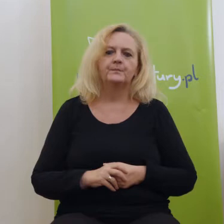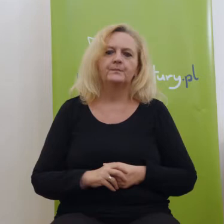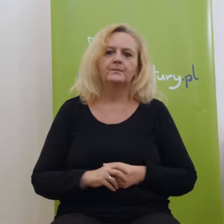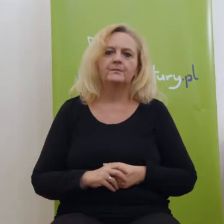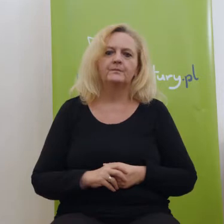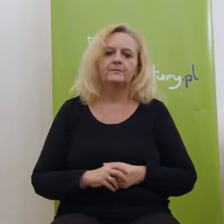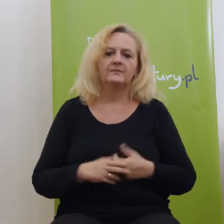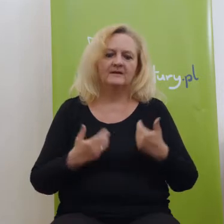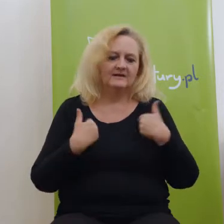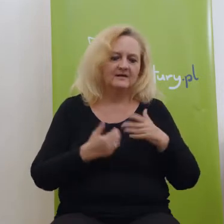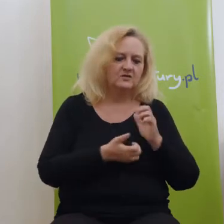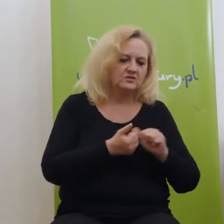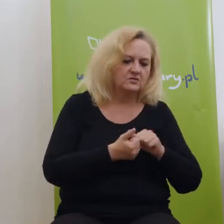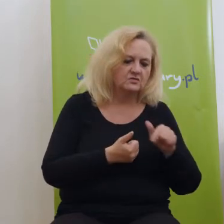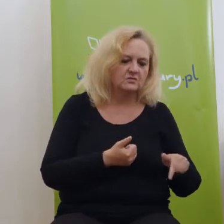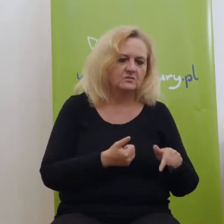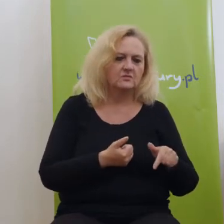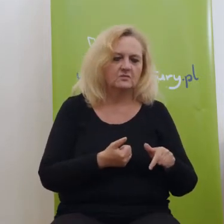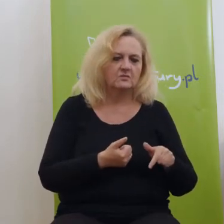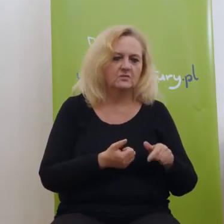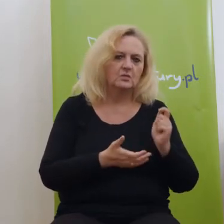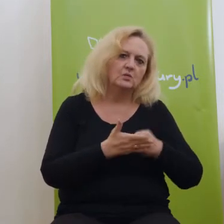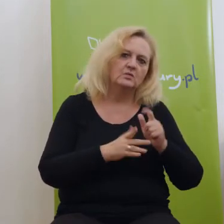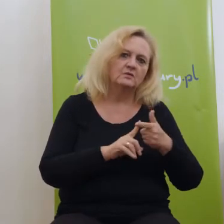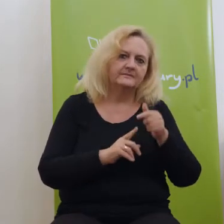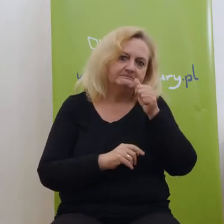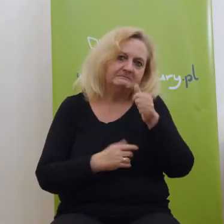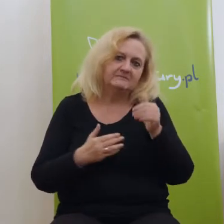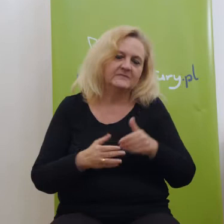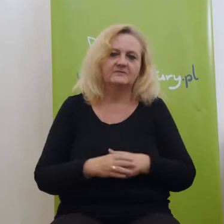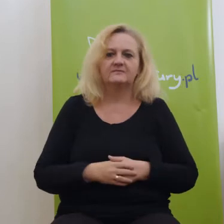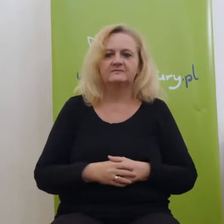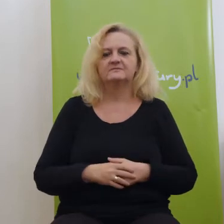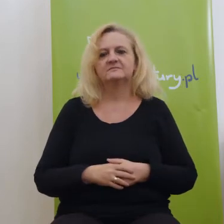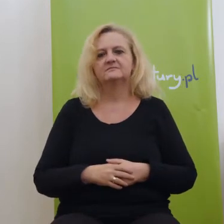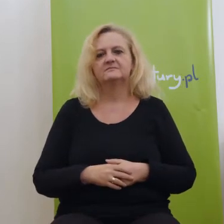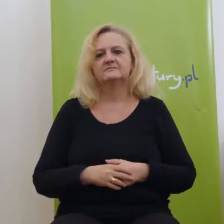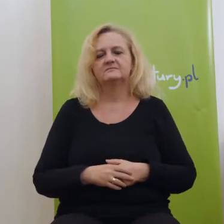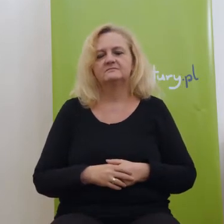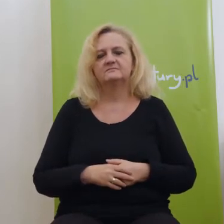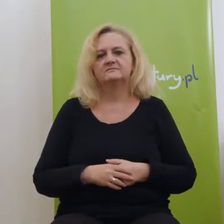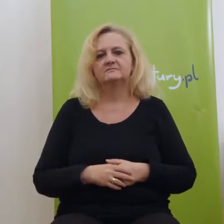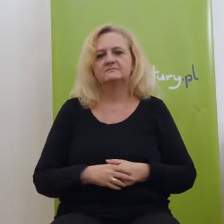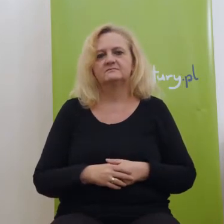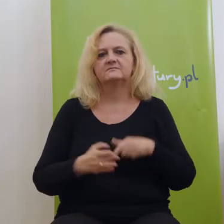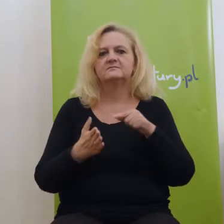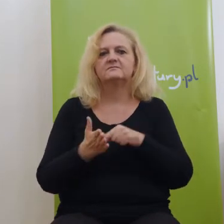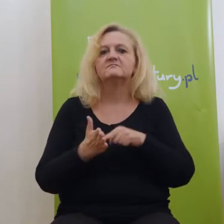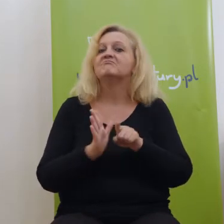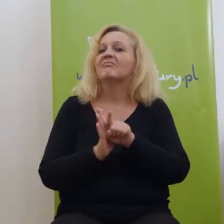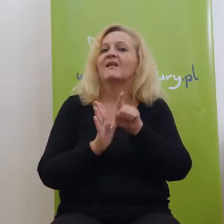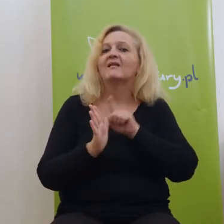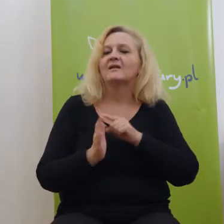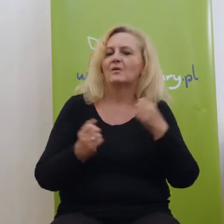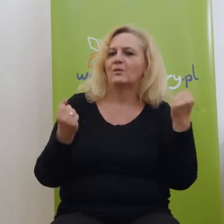Nie chciałabym tego zniszczyć, bo nie wiem, czy mnie będzie stać, żeby kupić drugi. Porządnie to wygląda. No więc to jest dla mnie